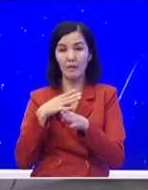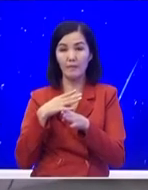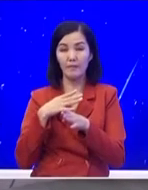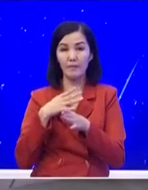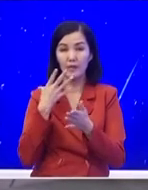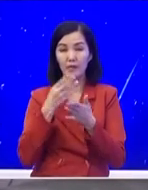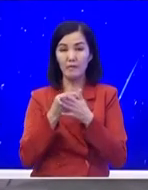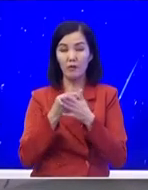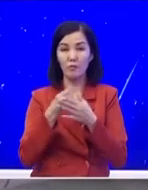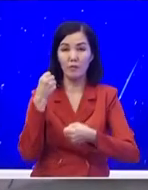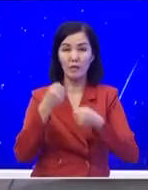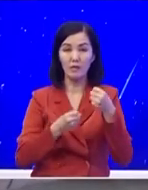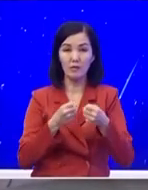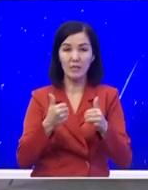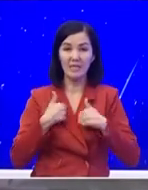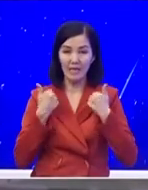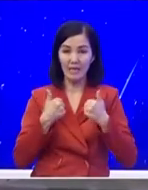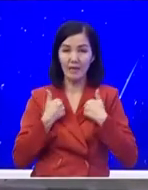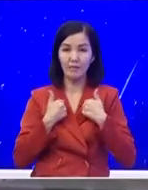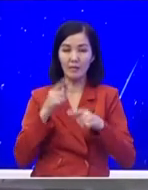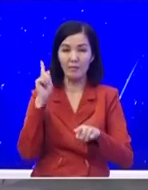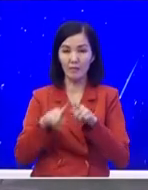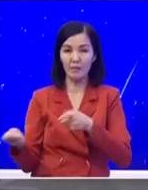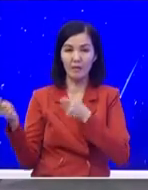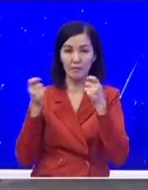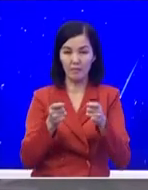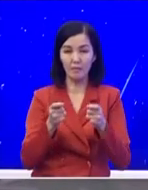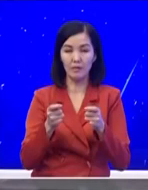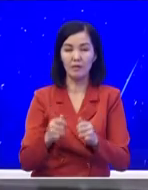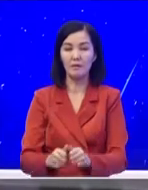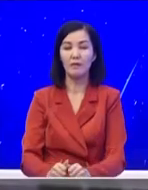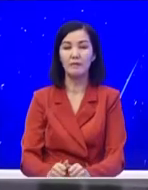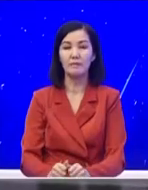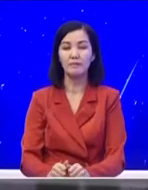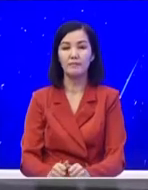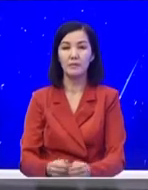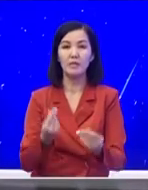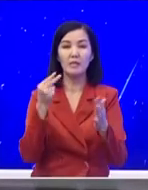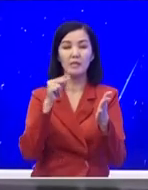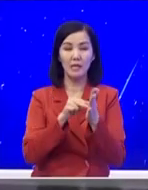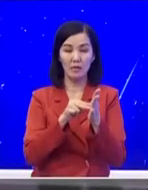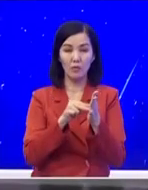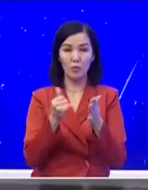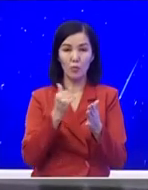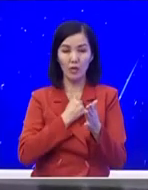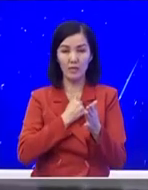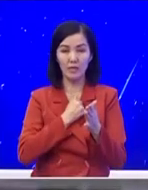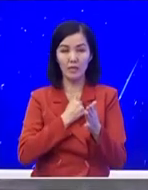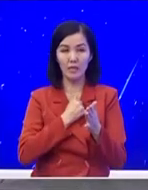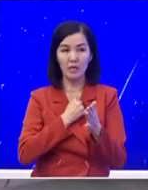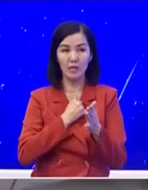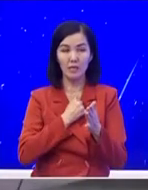своем транспорте стараемся максимально короткие сроки развести. Цены у нас